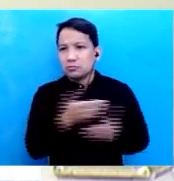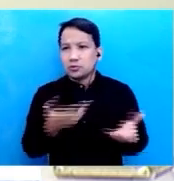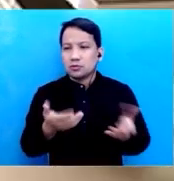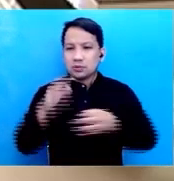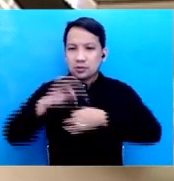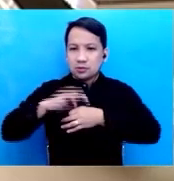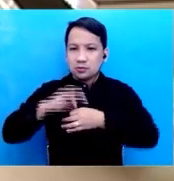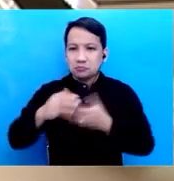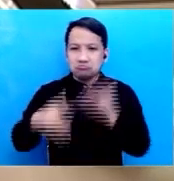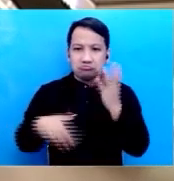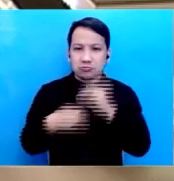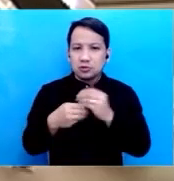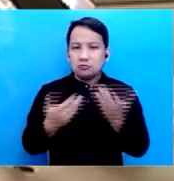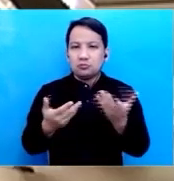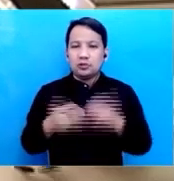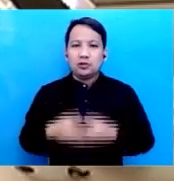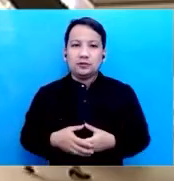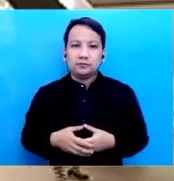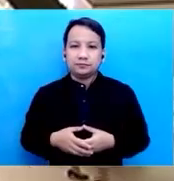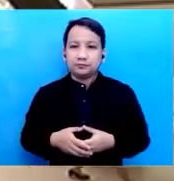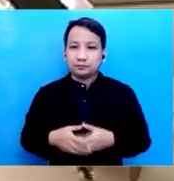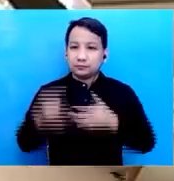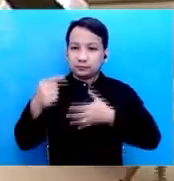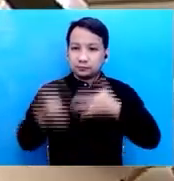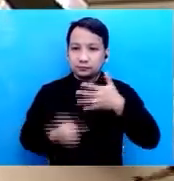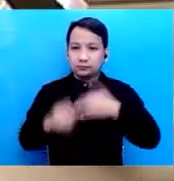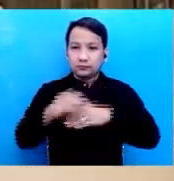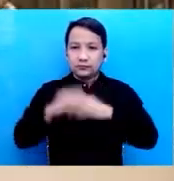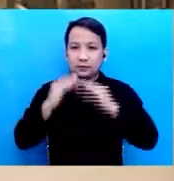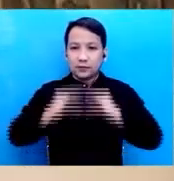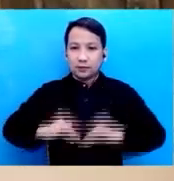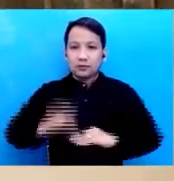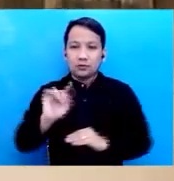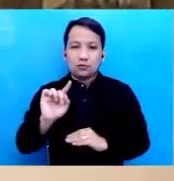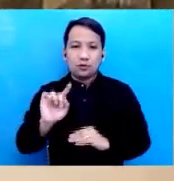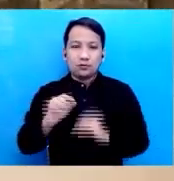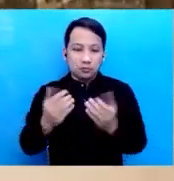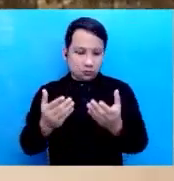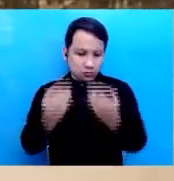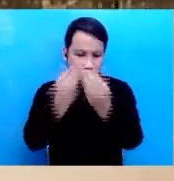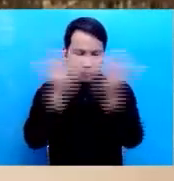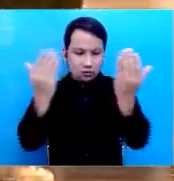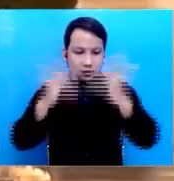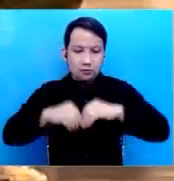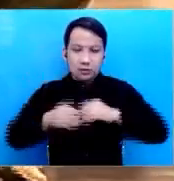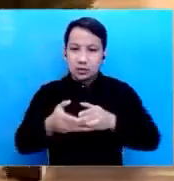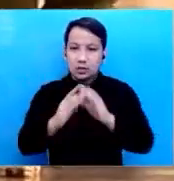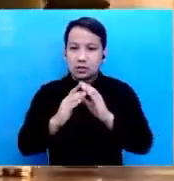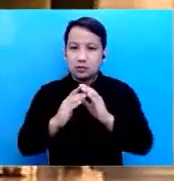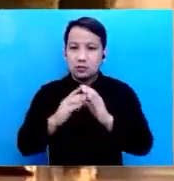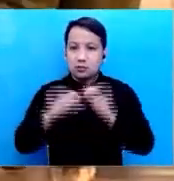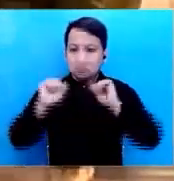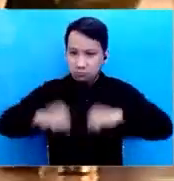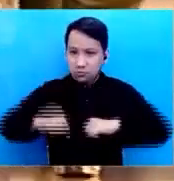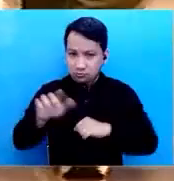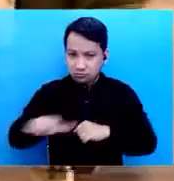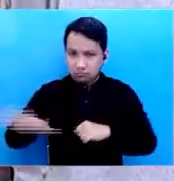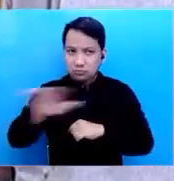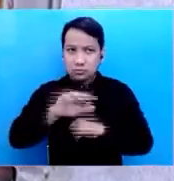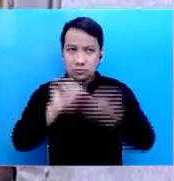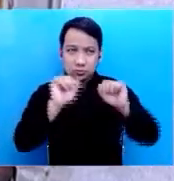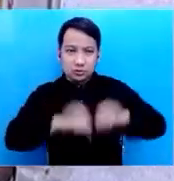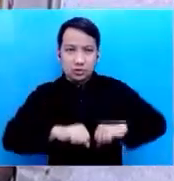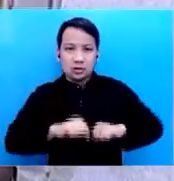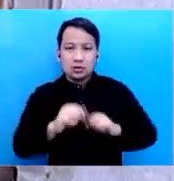dito. Sa ilalim ng Alert Level 1, wala nang restriction sa kapasidad ng mga establishmento at